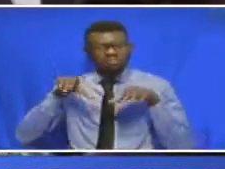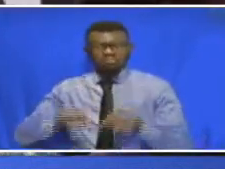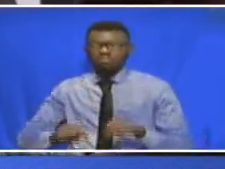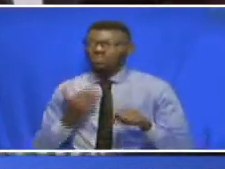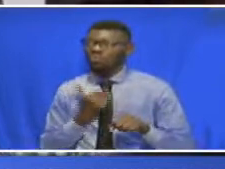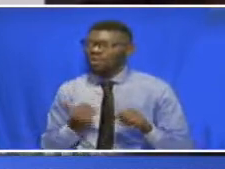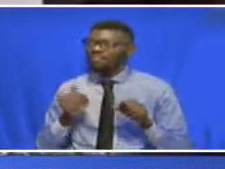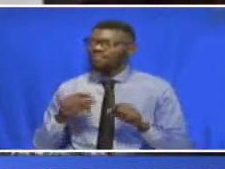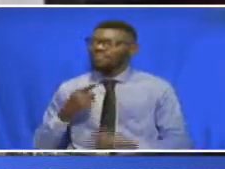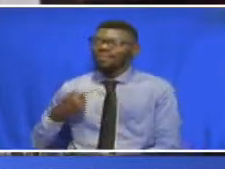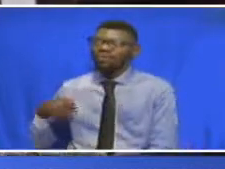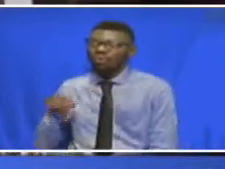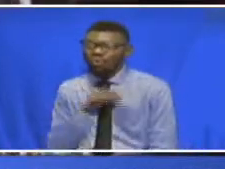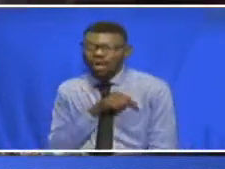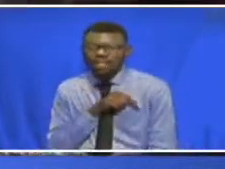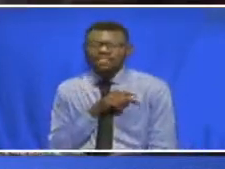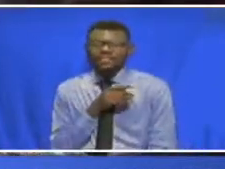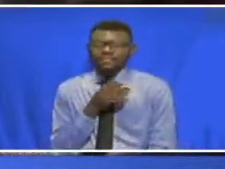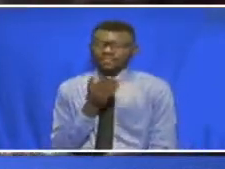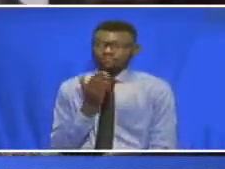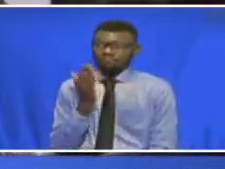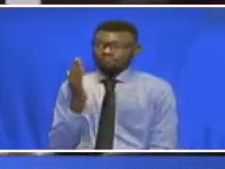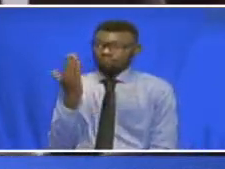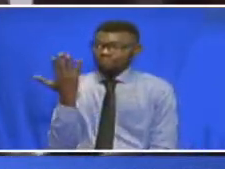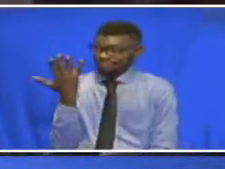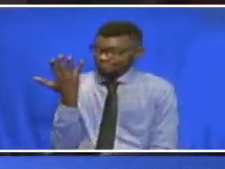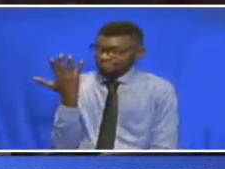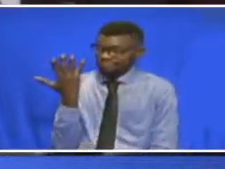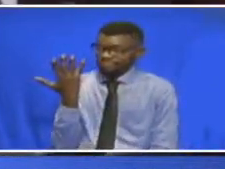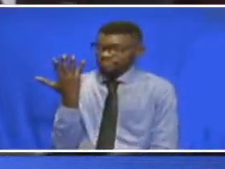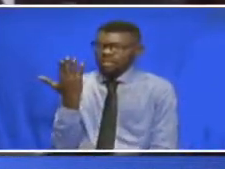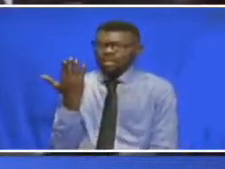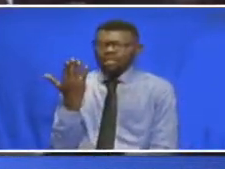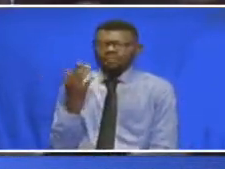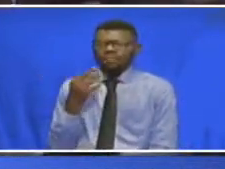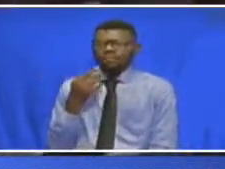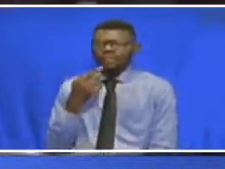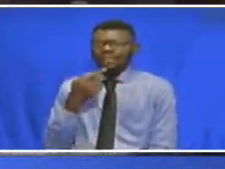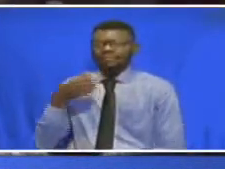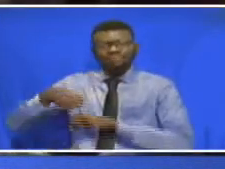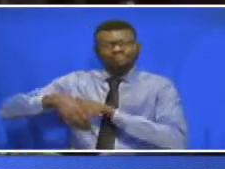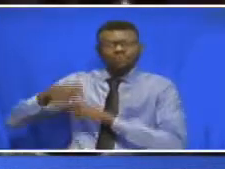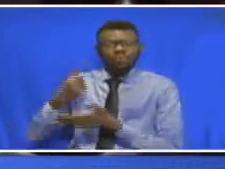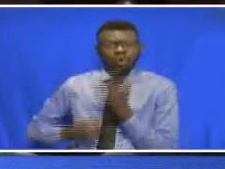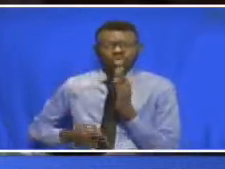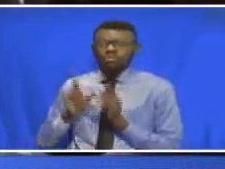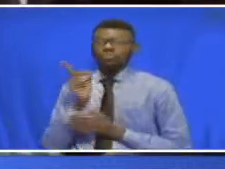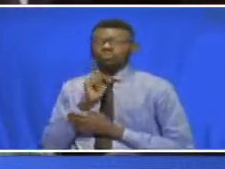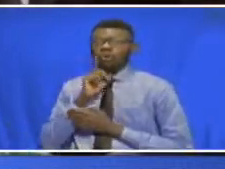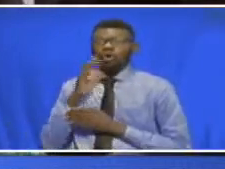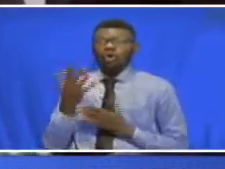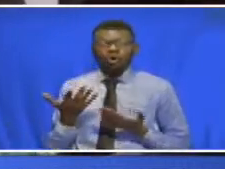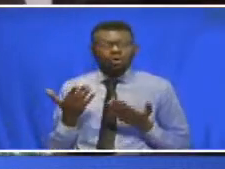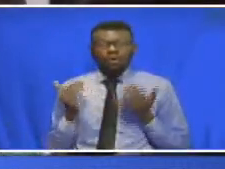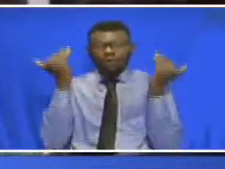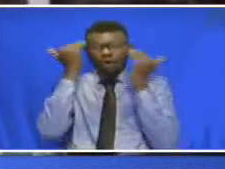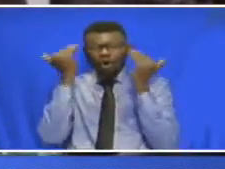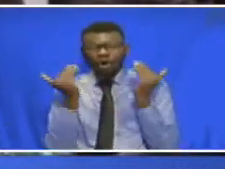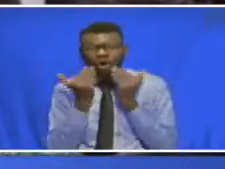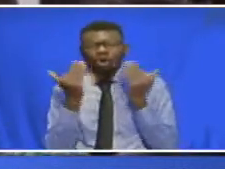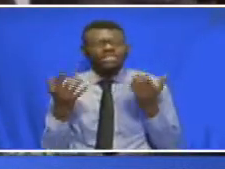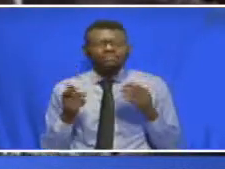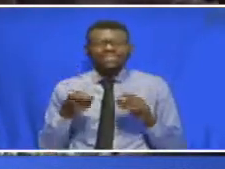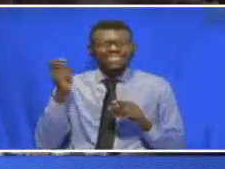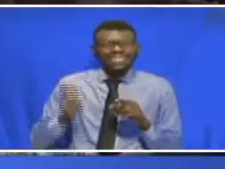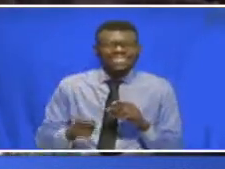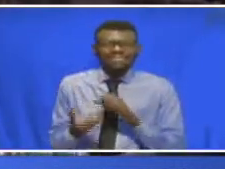tumekuwa tumeelezwa ya kwamba tutakuwa na judgment yetu, na hii judgment ambayo itakuwa kesho hatujui, kwa sababu yule